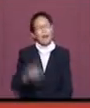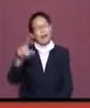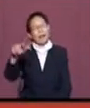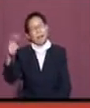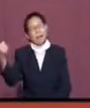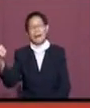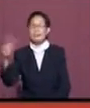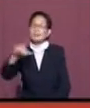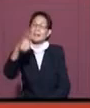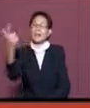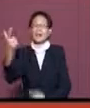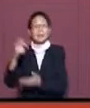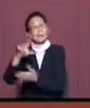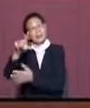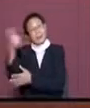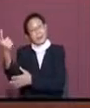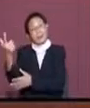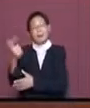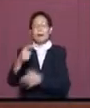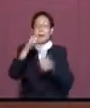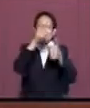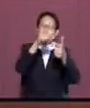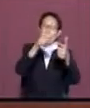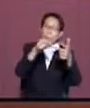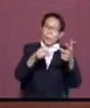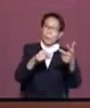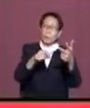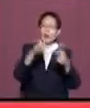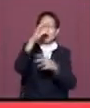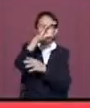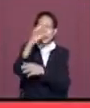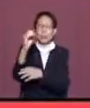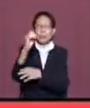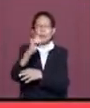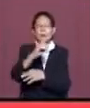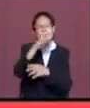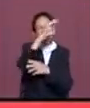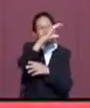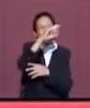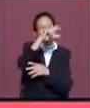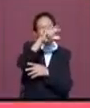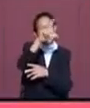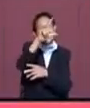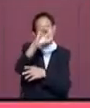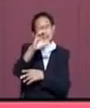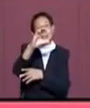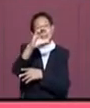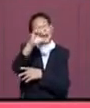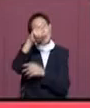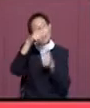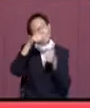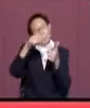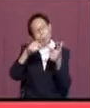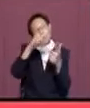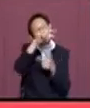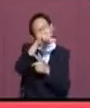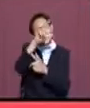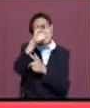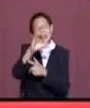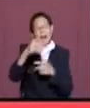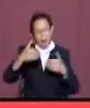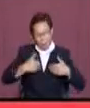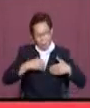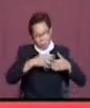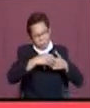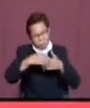Selain daripada itu, beberapa syarikat berkaitan kerajaan GLCs turut